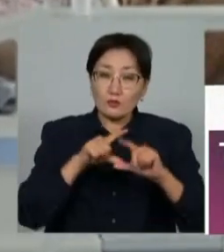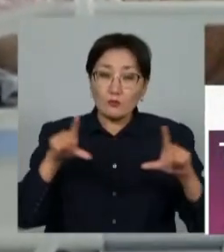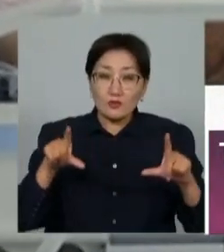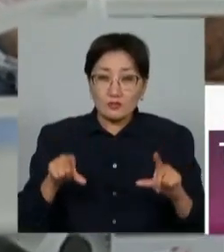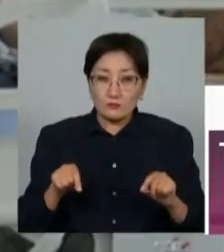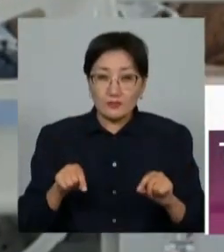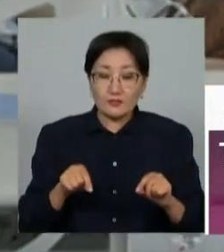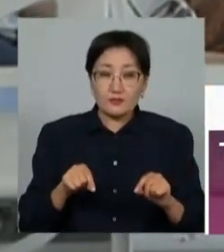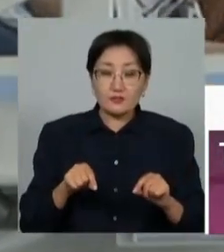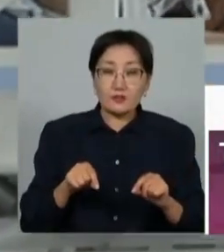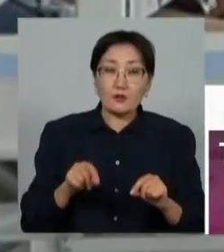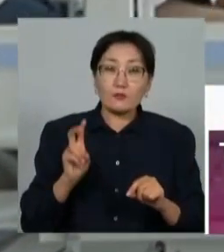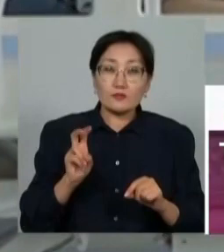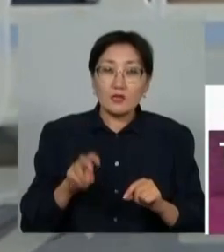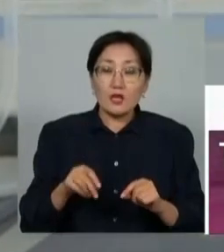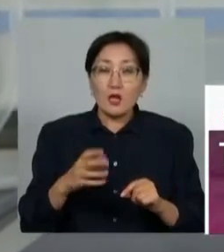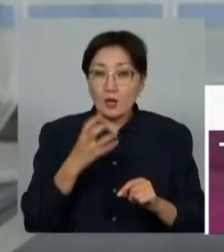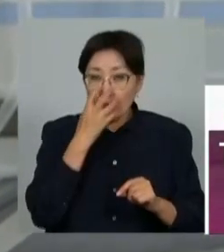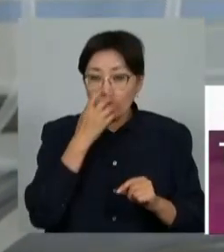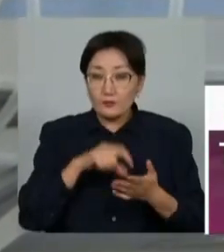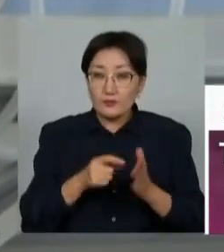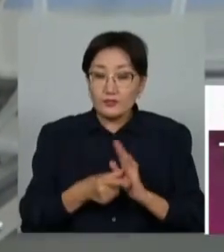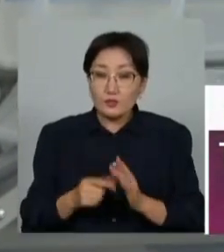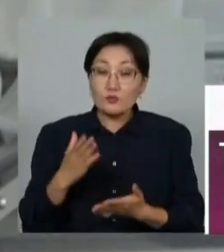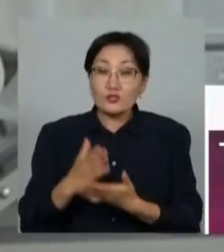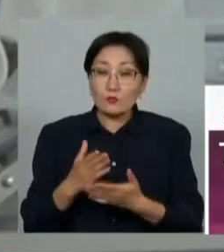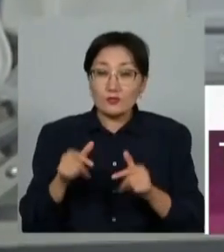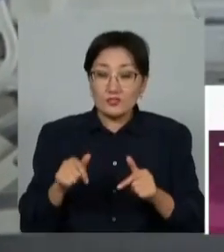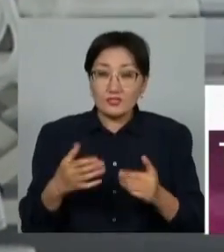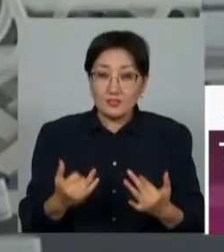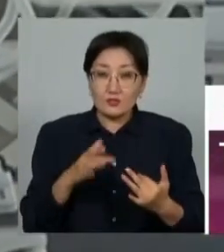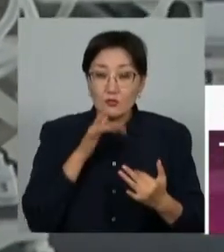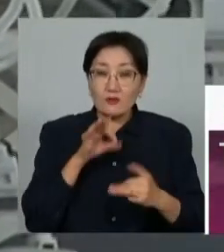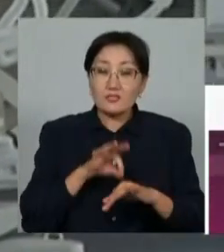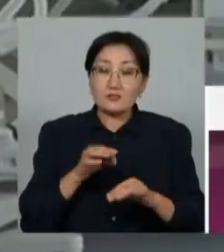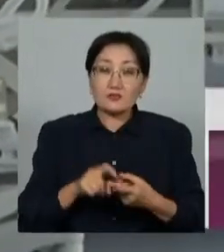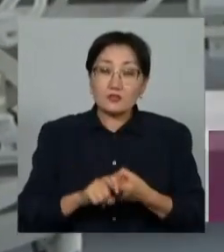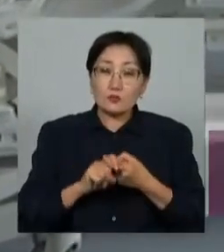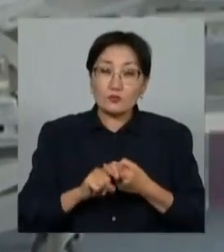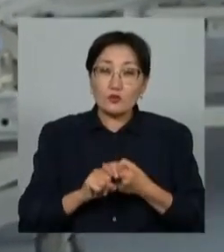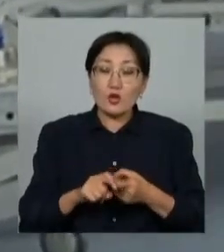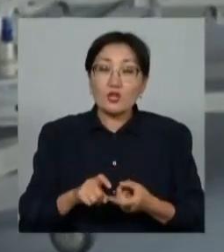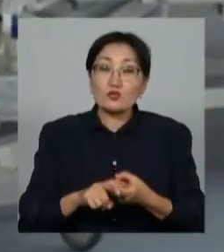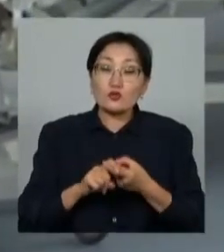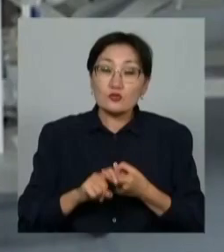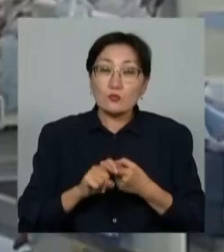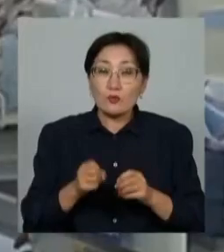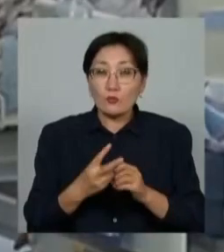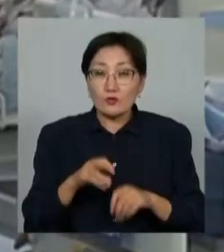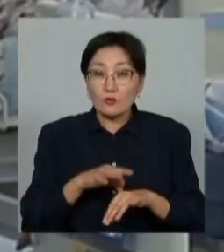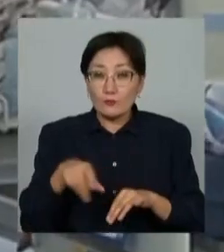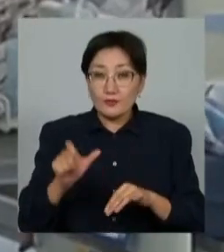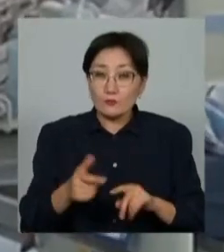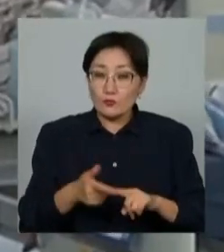жұқпалы аурулар ауруханасының жансақтау бөлімінде тұрмыз. Мұнда дәл қазір коронавирус инфекциясын жұқтырған 12